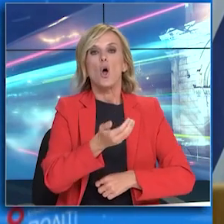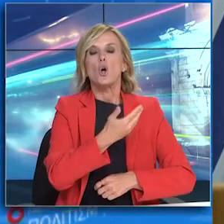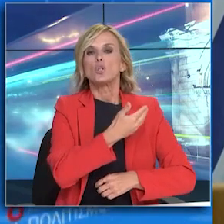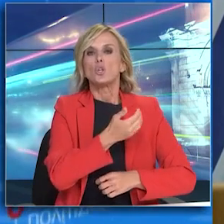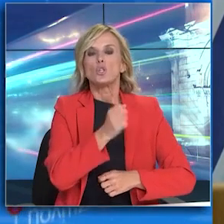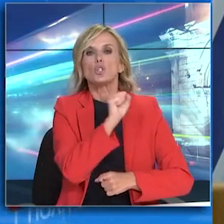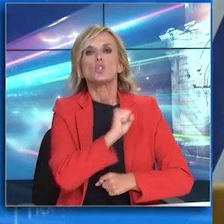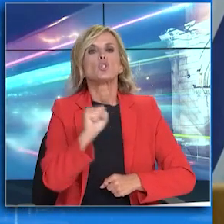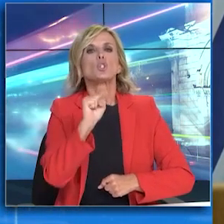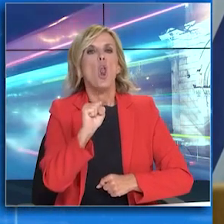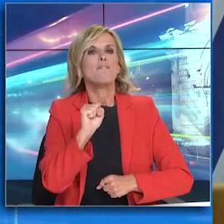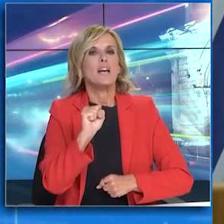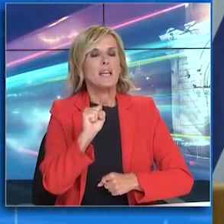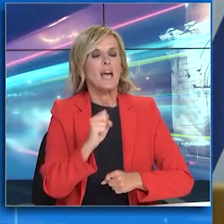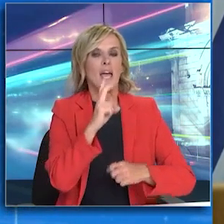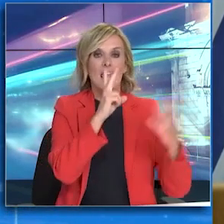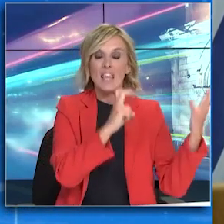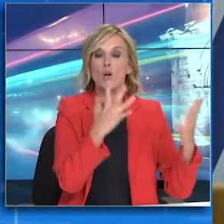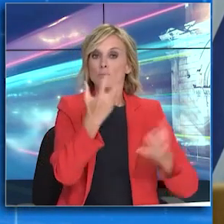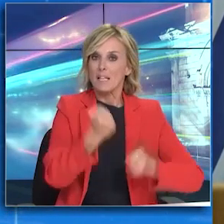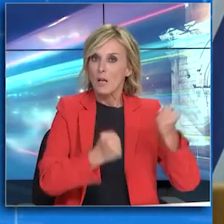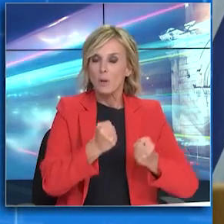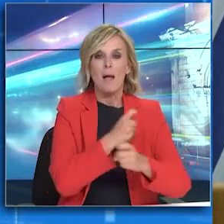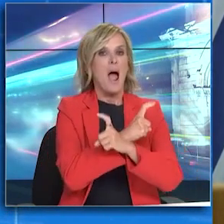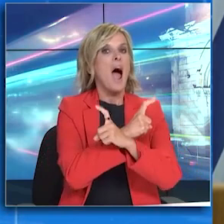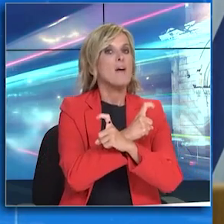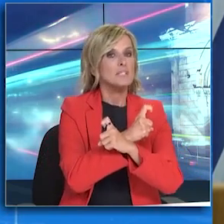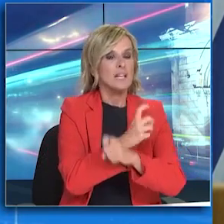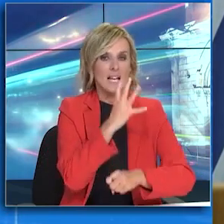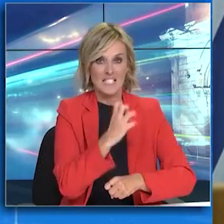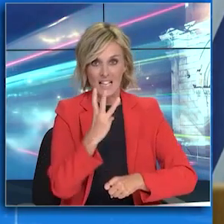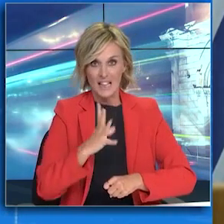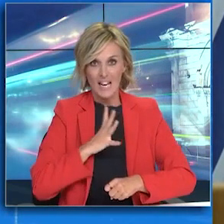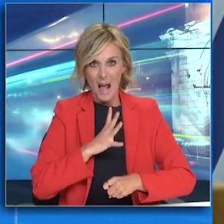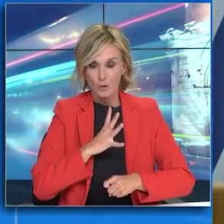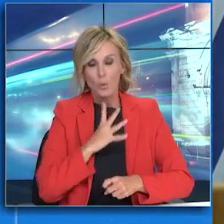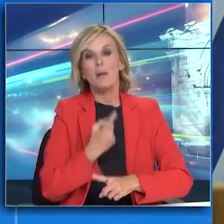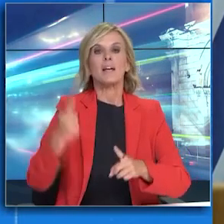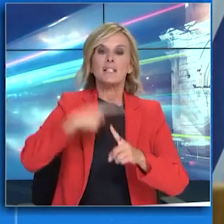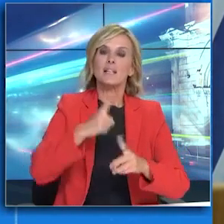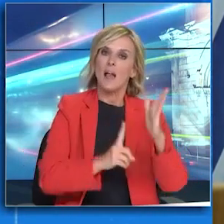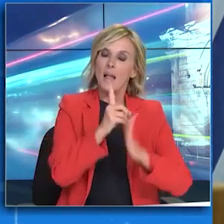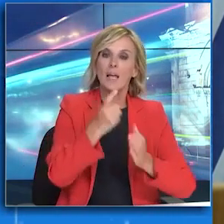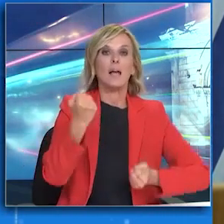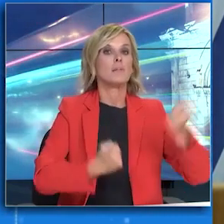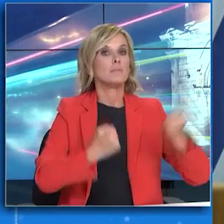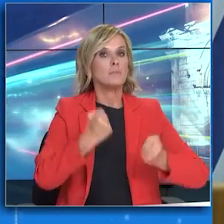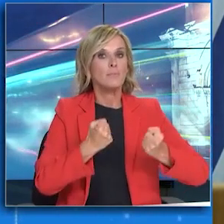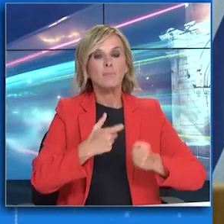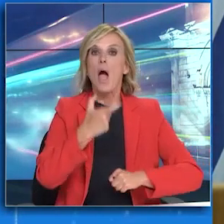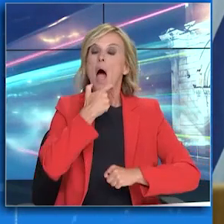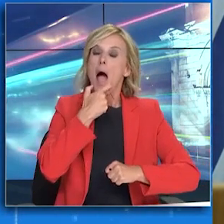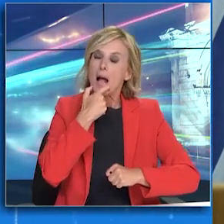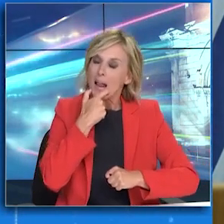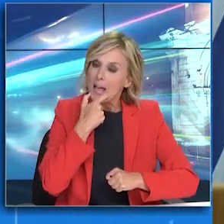72 άτομα και 25 οχήματα, την Αυστρία με 43 άτομα και 11 οχήματα, το Ηνωμένο